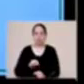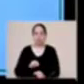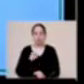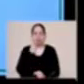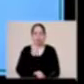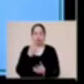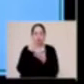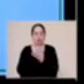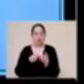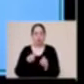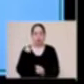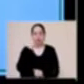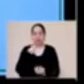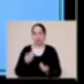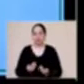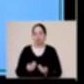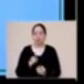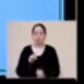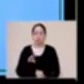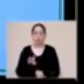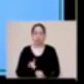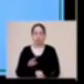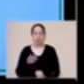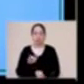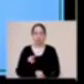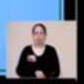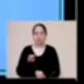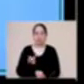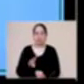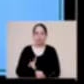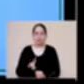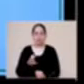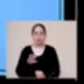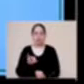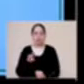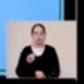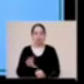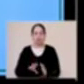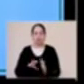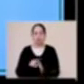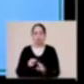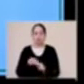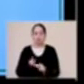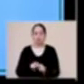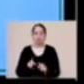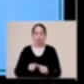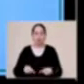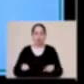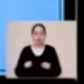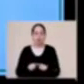ночному образу жизни. Совы, филины, сычи, сыпухи относятся к этому